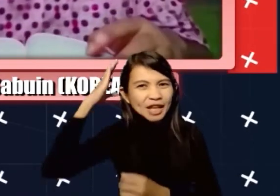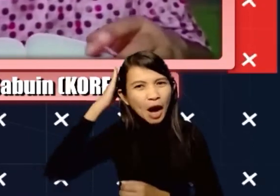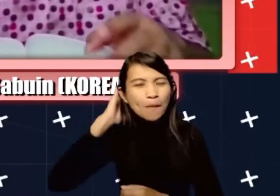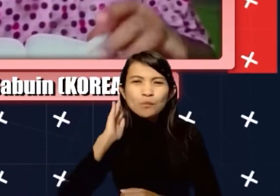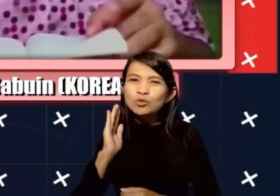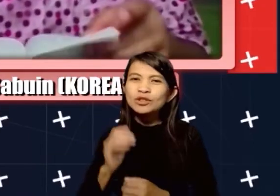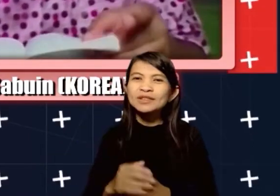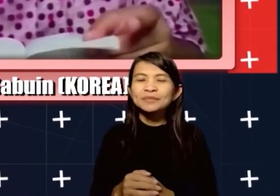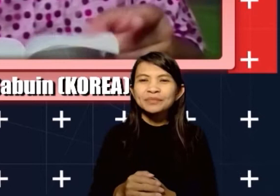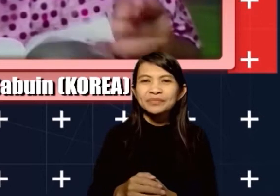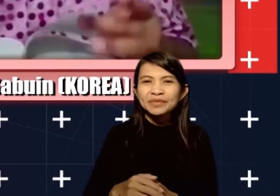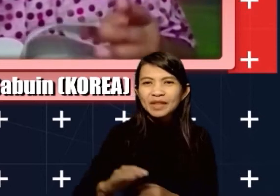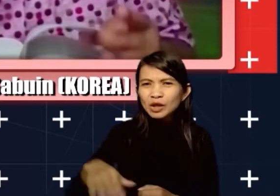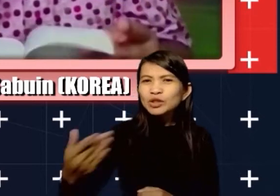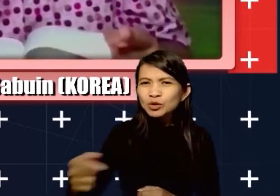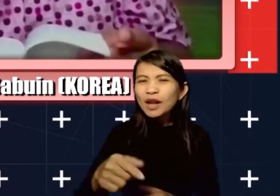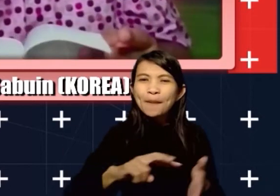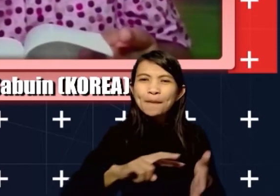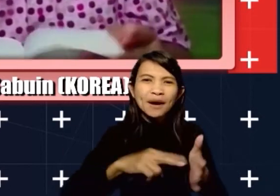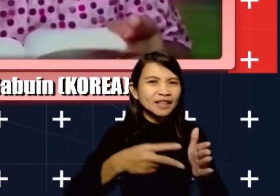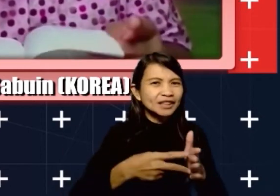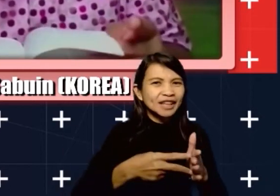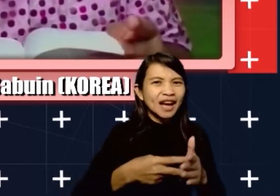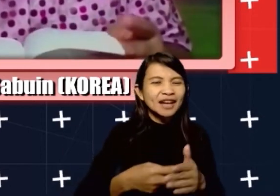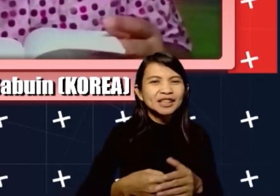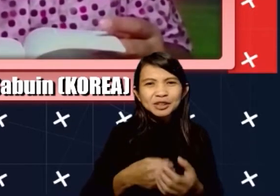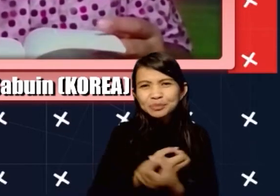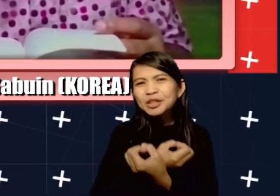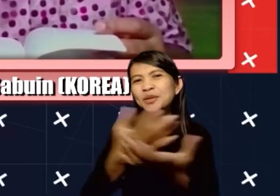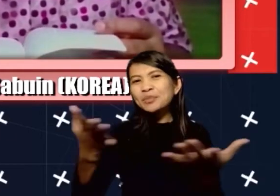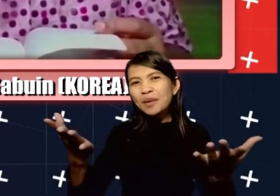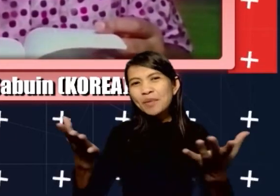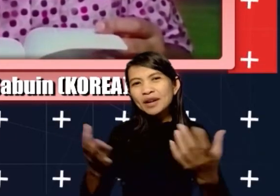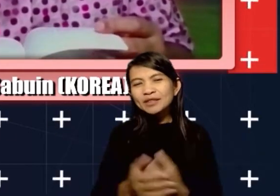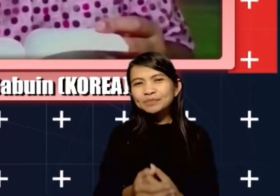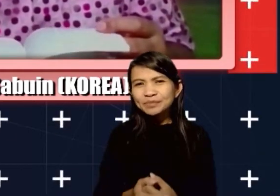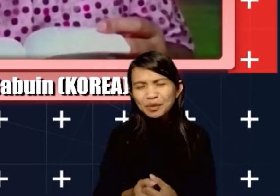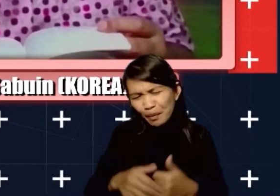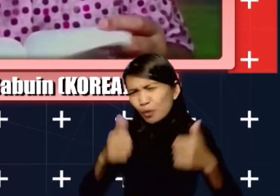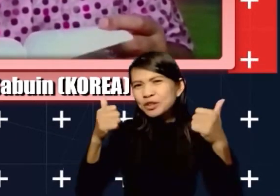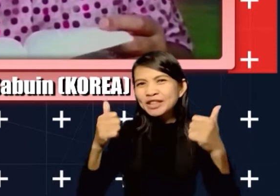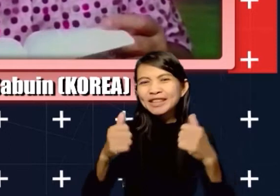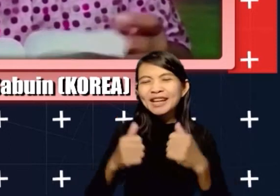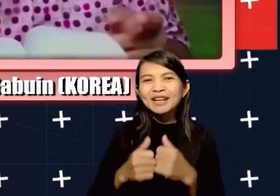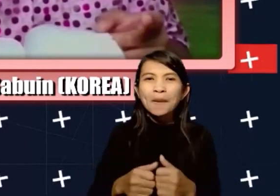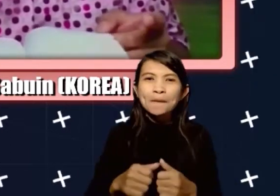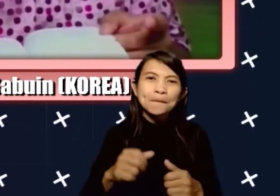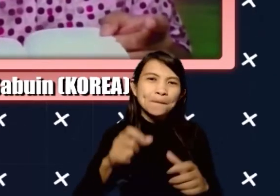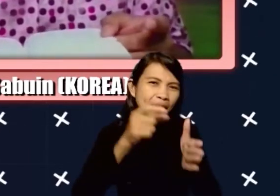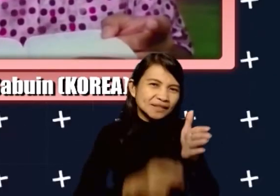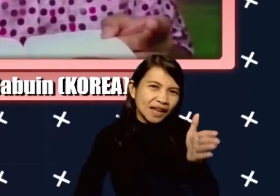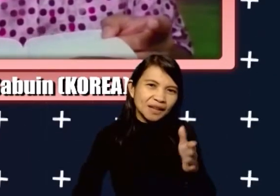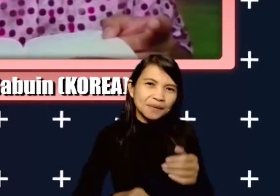pekabaran. Nah ini memang cukup unik, pasal yang keempat ayat yang ke-12, firman dari Tuhan